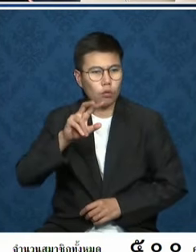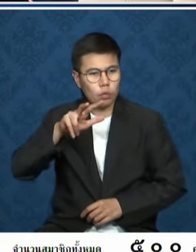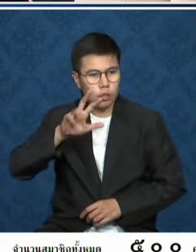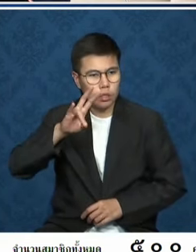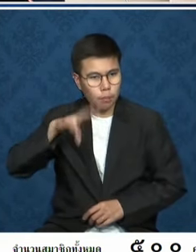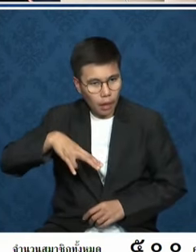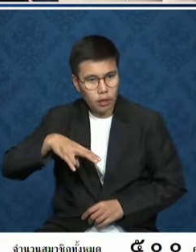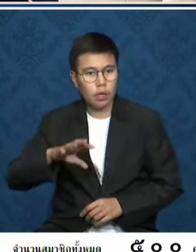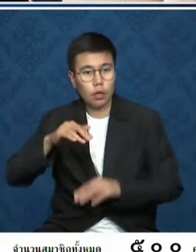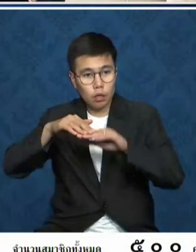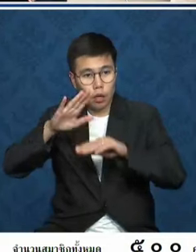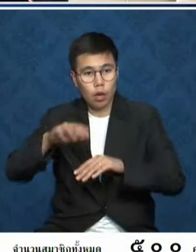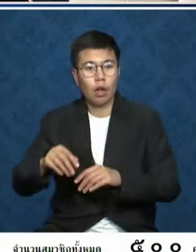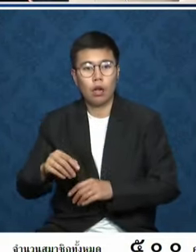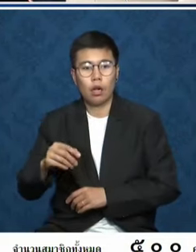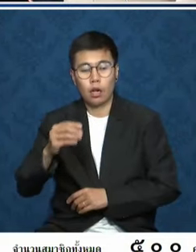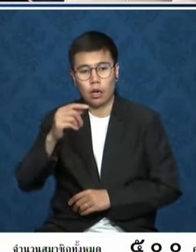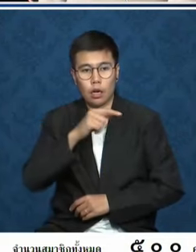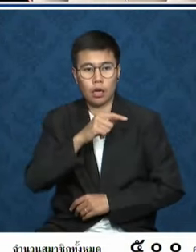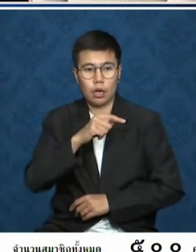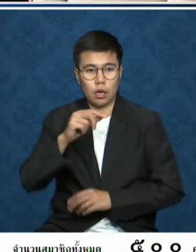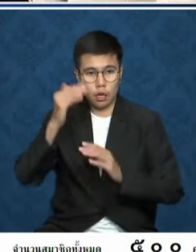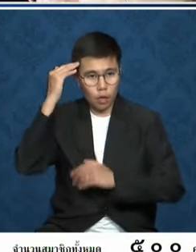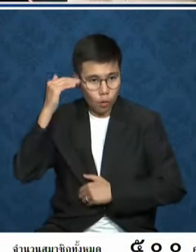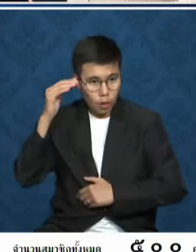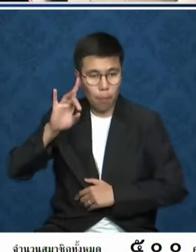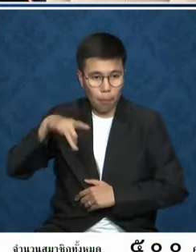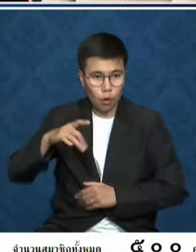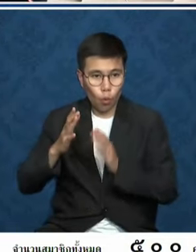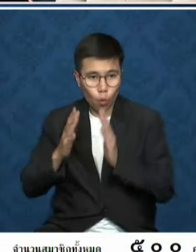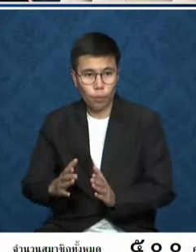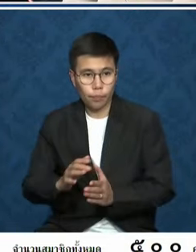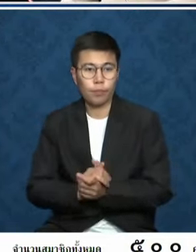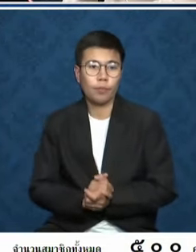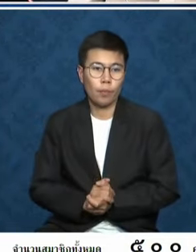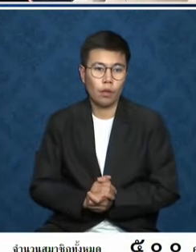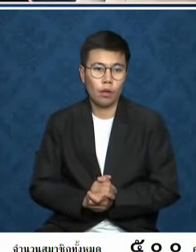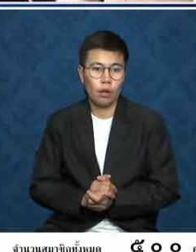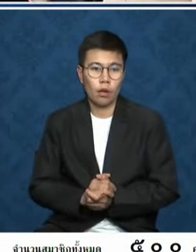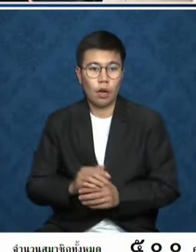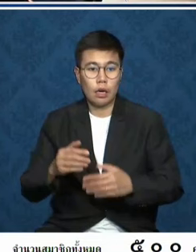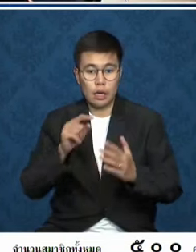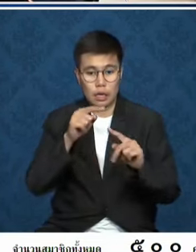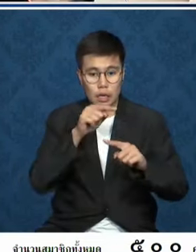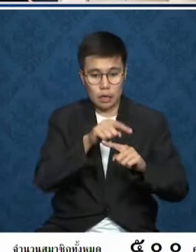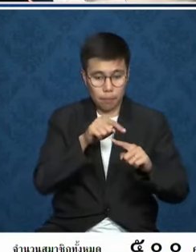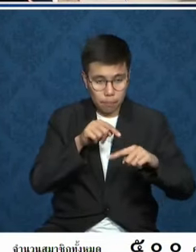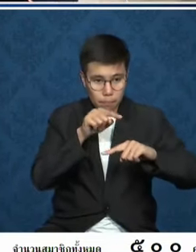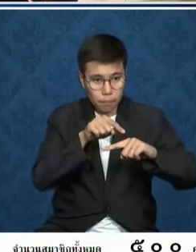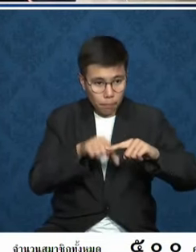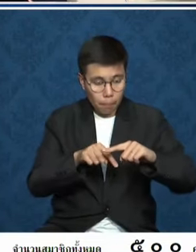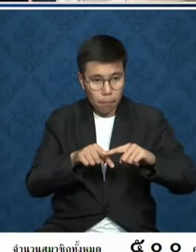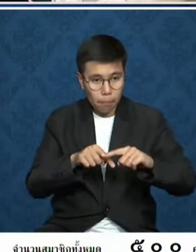คน เด็มาร์ 7,600 กวคนเก้าหลีใต้ 8,000 กวาคน ต่สัสวประชากรร้านนึงน้อยไครัเพรนั้นก็ฝาก